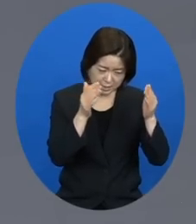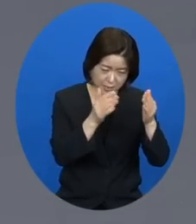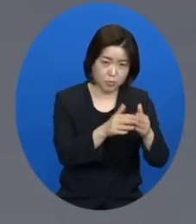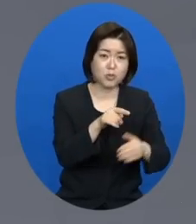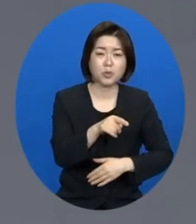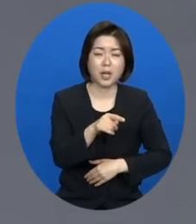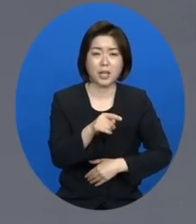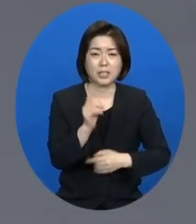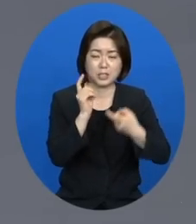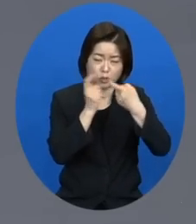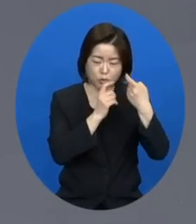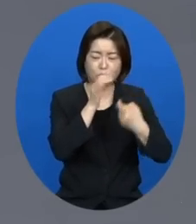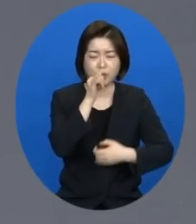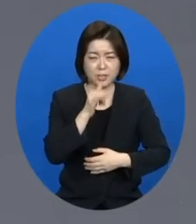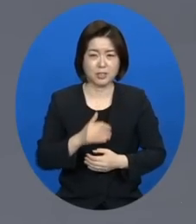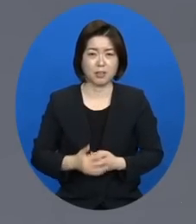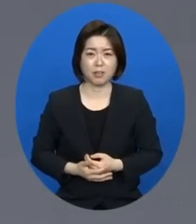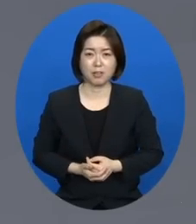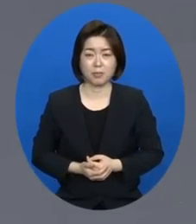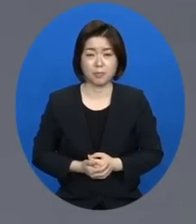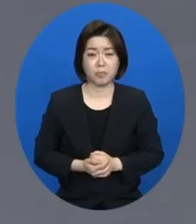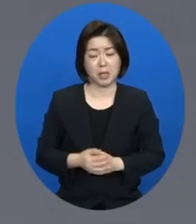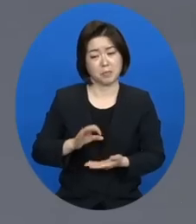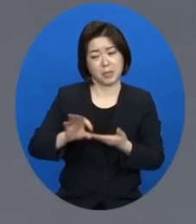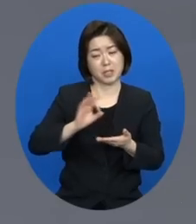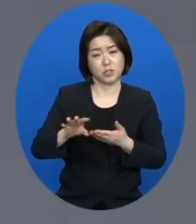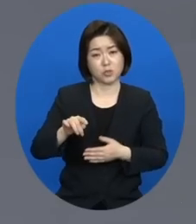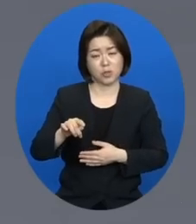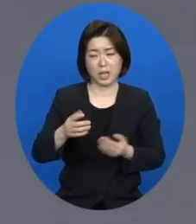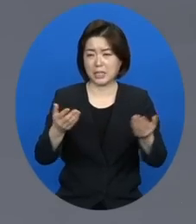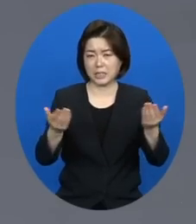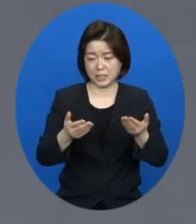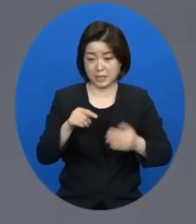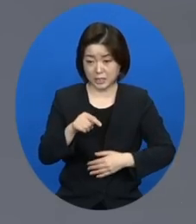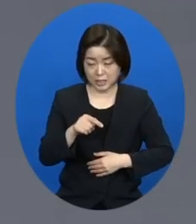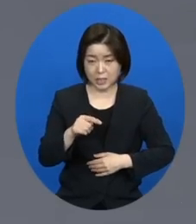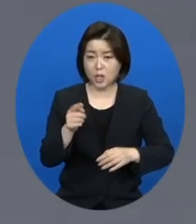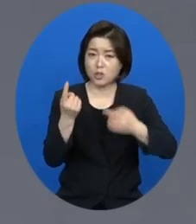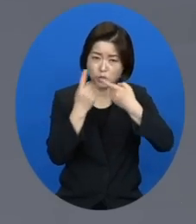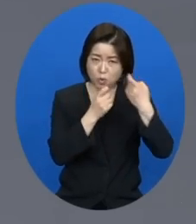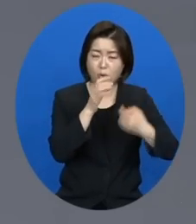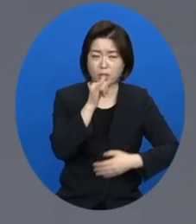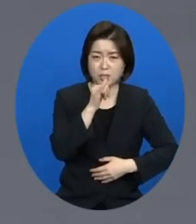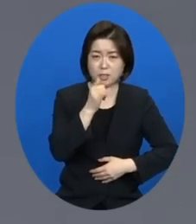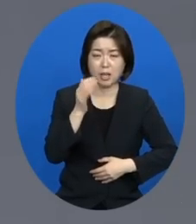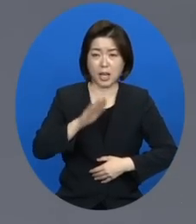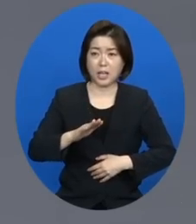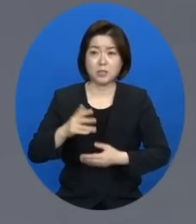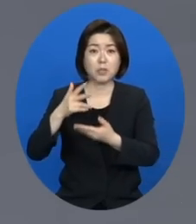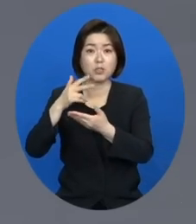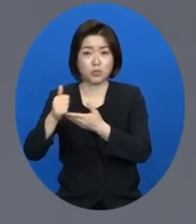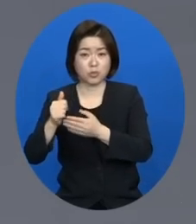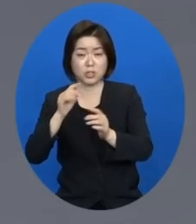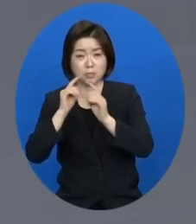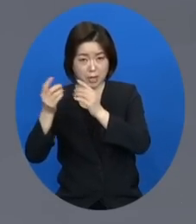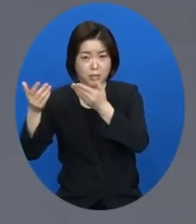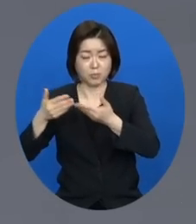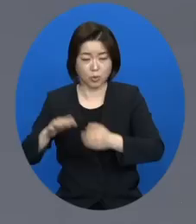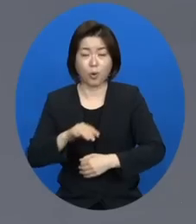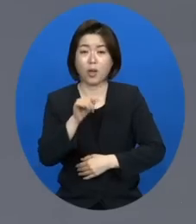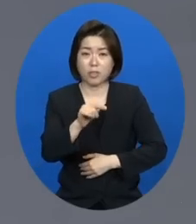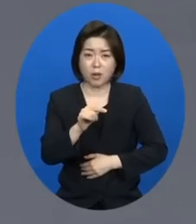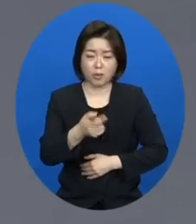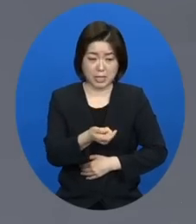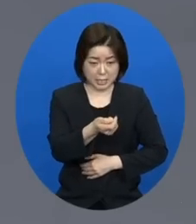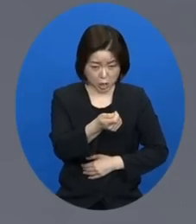하는 유혹이 있어요. 대충 하려는 유혹이 있습니다. 그런데 주님께서 말씀하시기를 내가